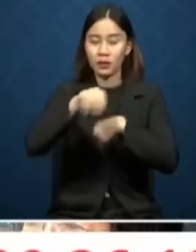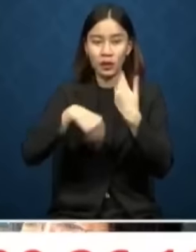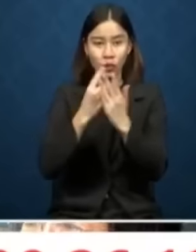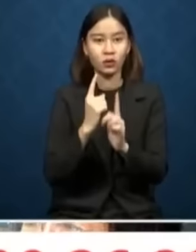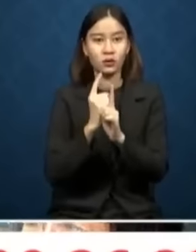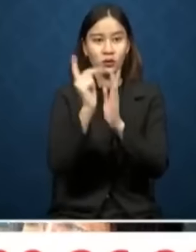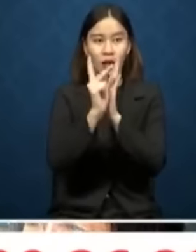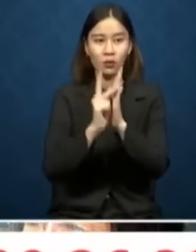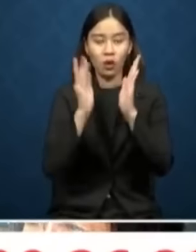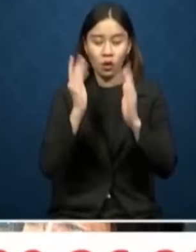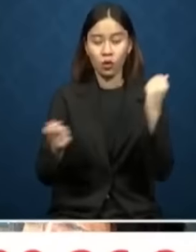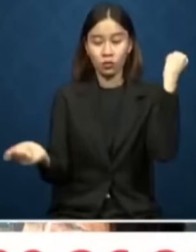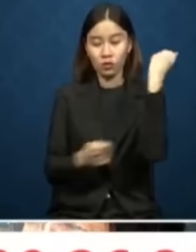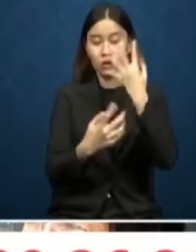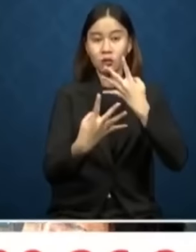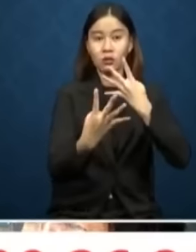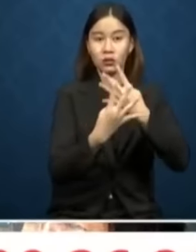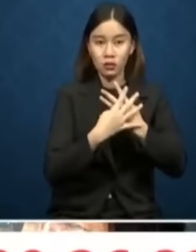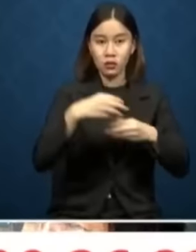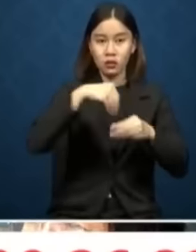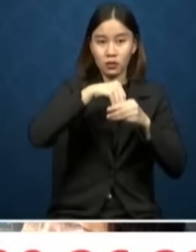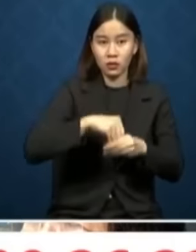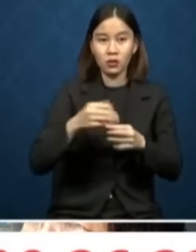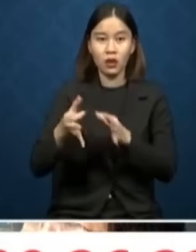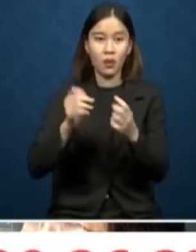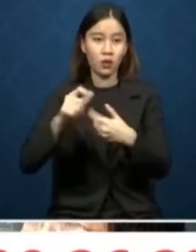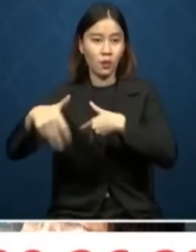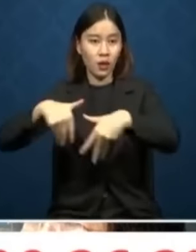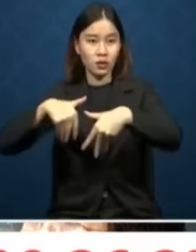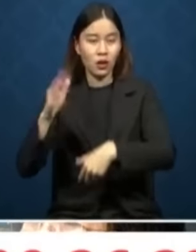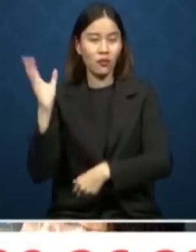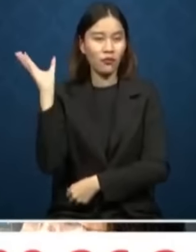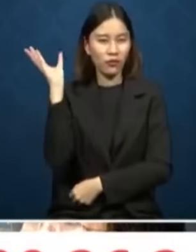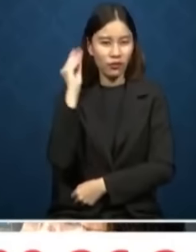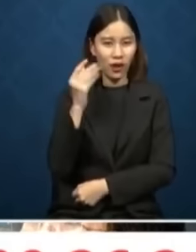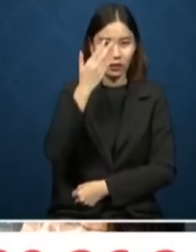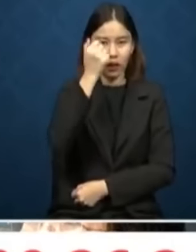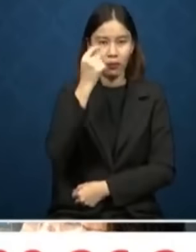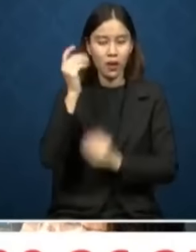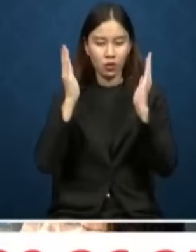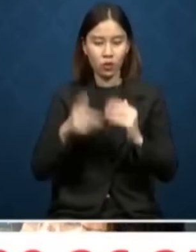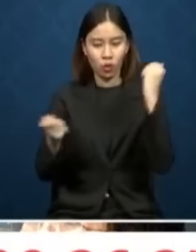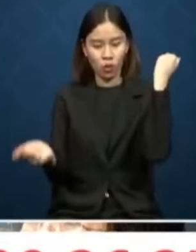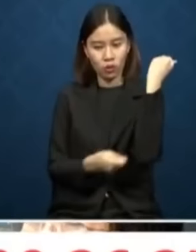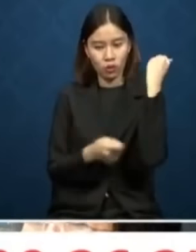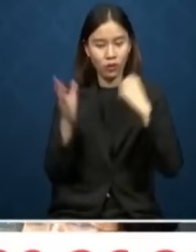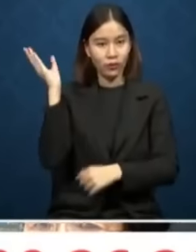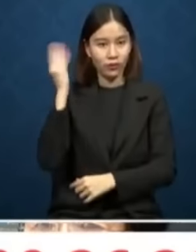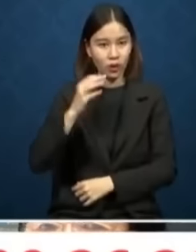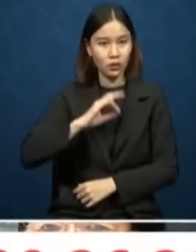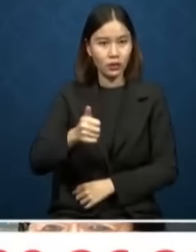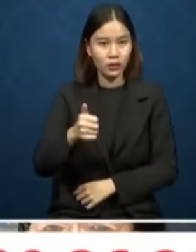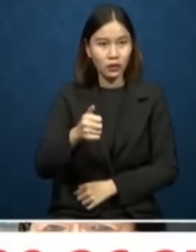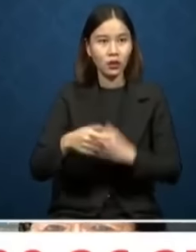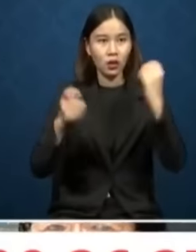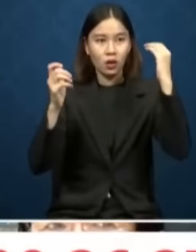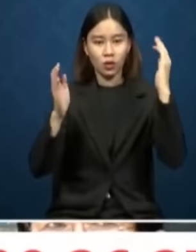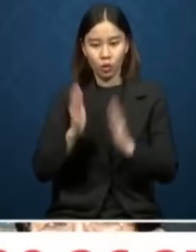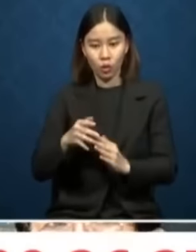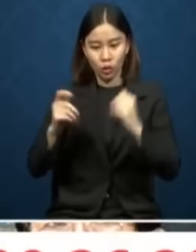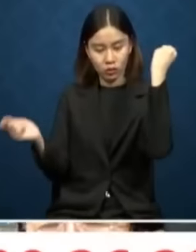นักโทษที่เข้าเรือนจำนะครับผมเรียนพี่น้องประชาชนคนจะฟังว่าทำไมนักโทษเด็ดขาดฟังแล้วรู้ดีนักโทษเนี่ยเวลาเข้าเข